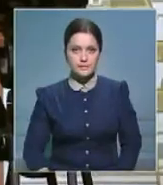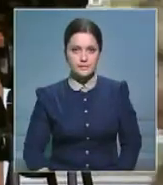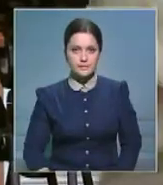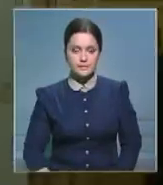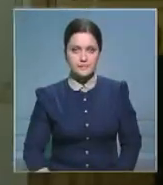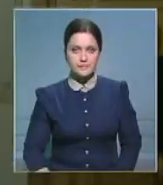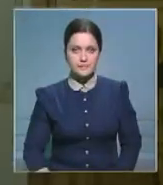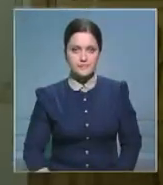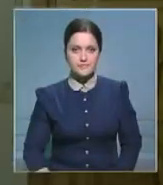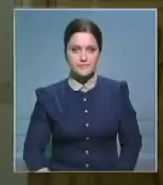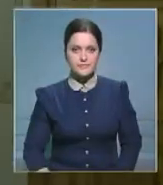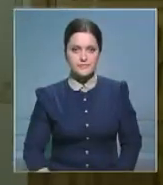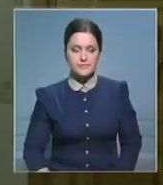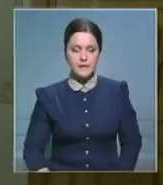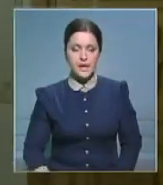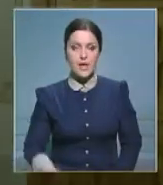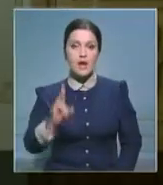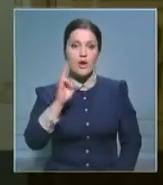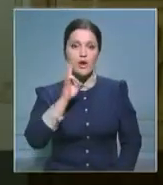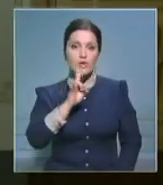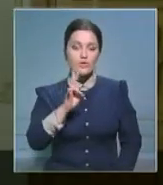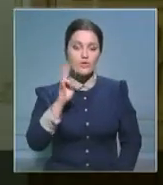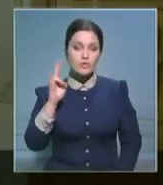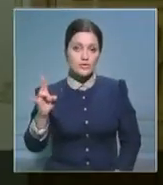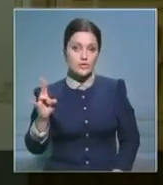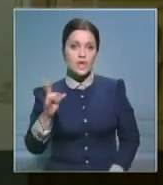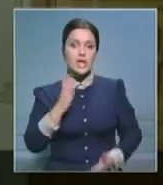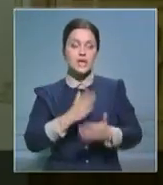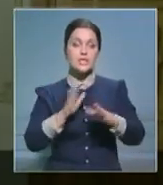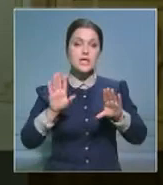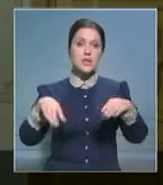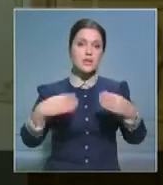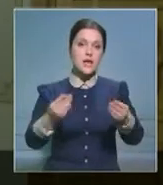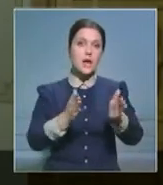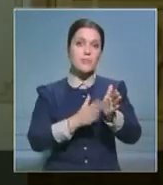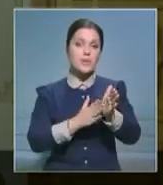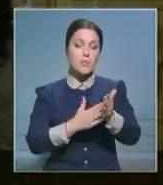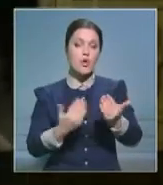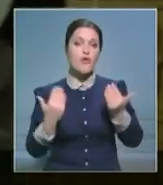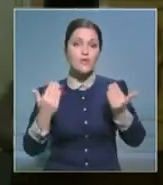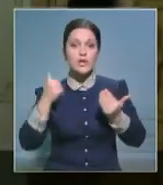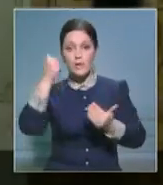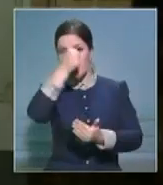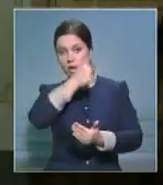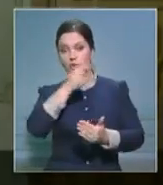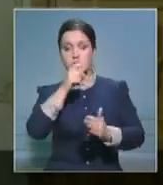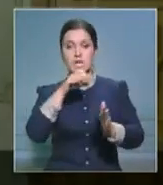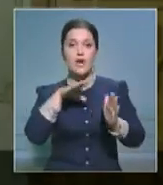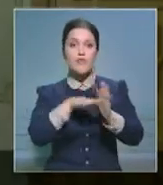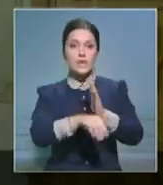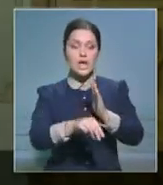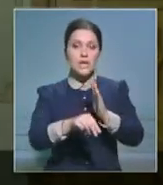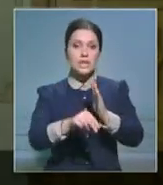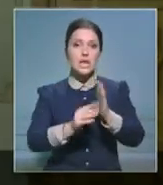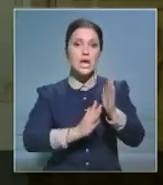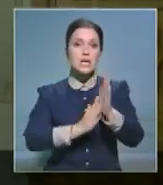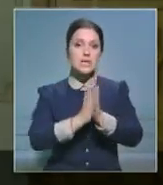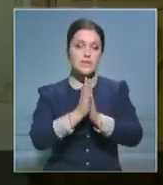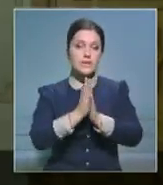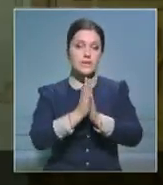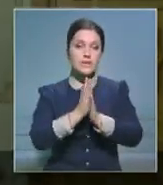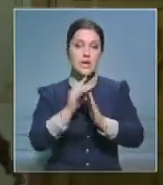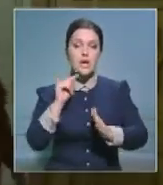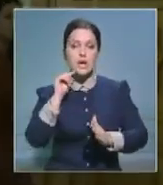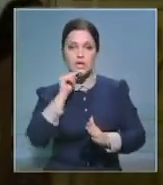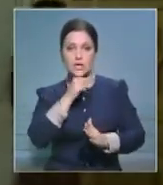Нурсултан Абишевич отмечен в этом году за вклад в развитие евразийской интеграции.